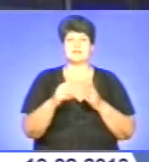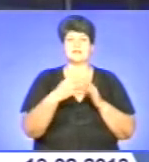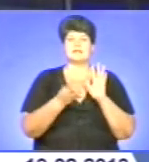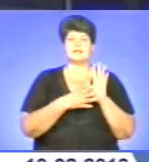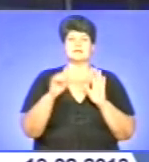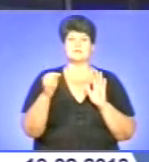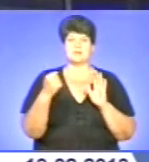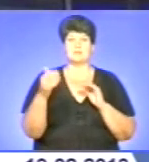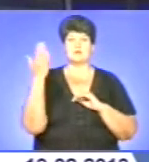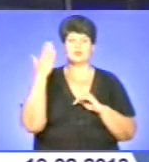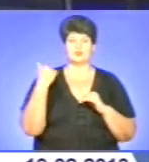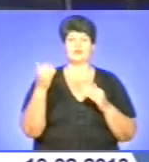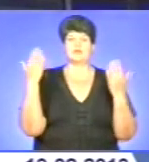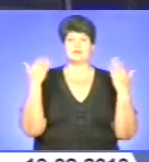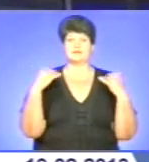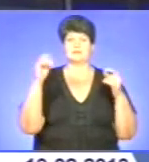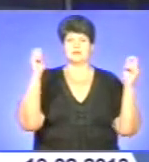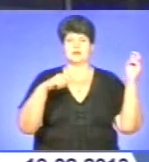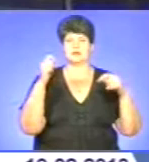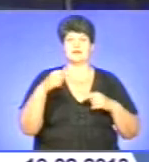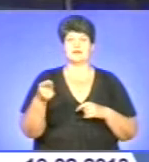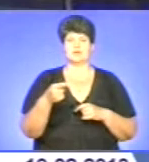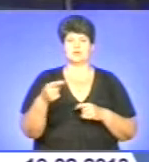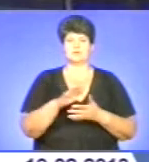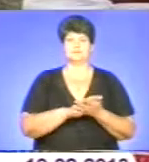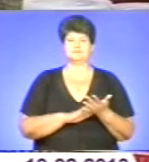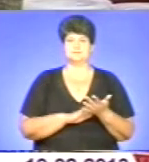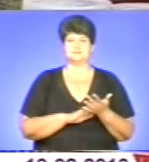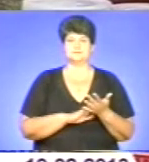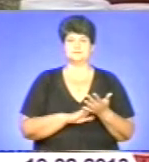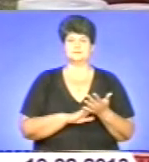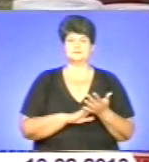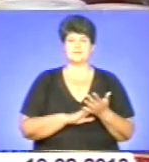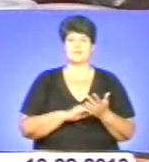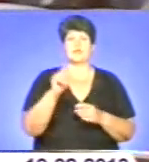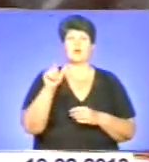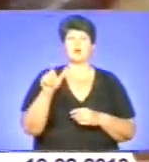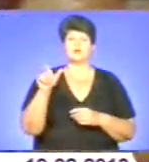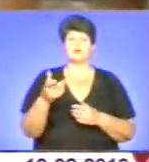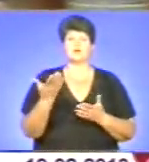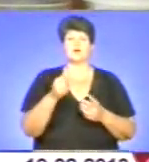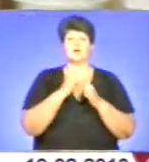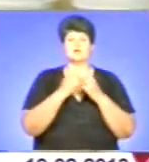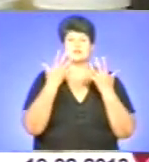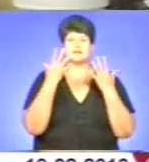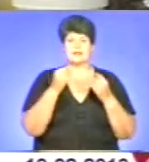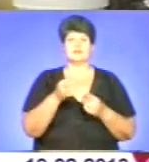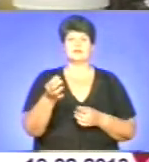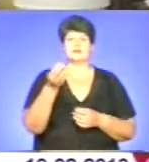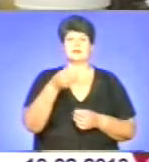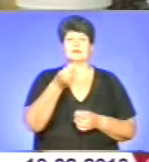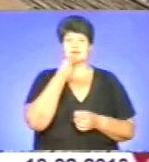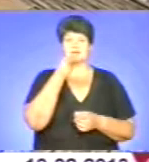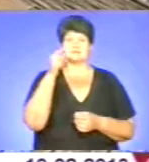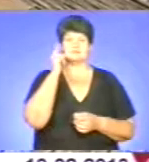вихідними вони з'їхалися до Тернополя деталі у сюжеті людину яка щодня споживає мед Надія Нестерчук з